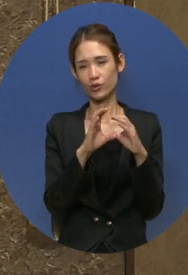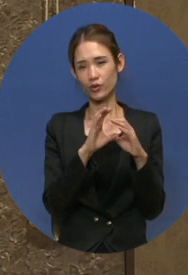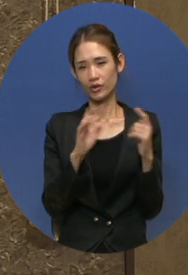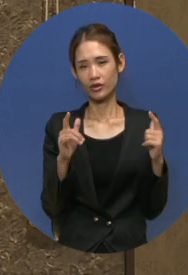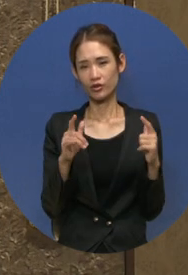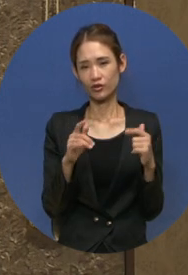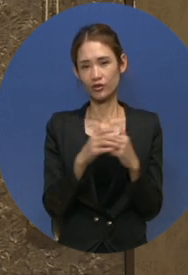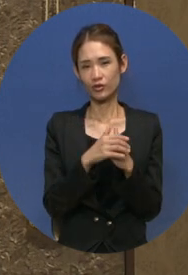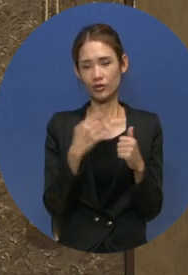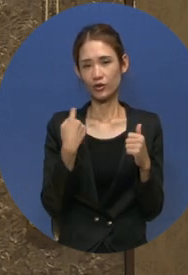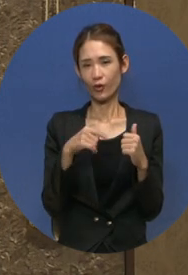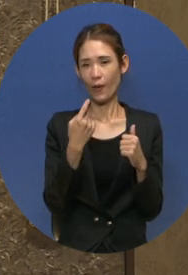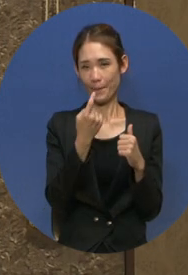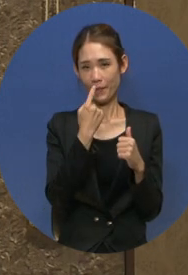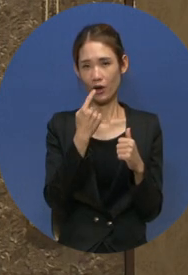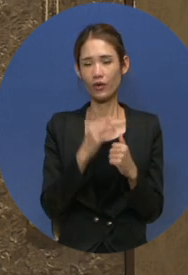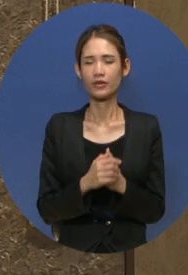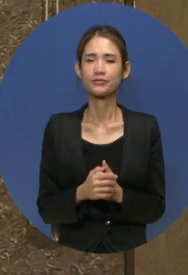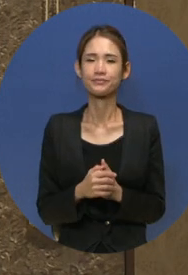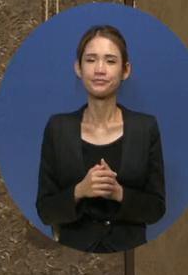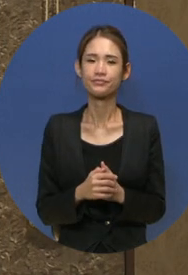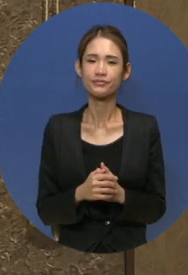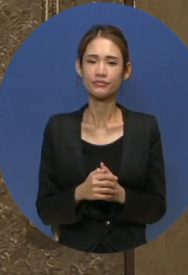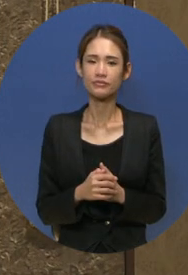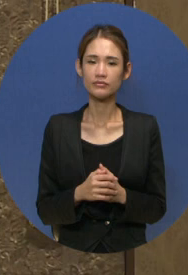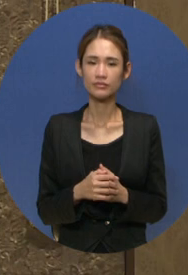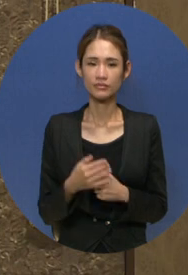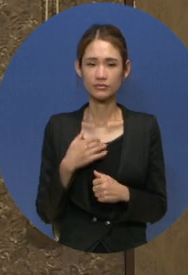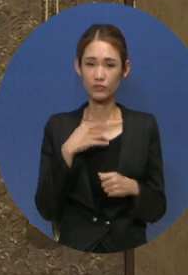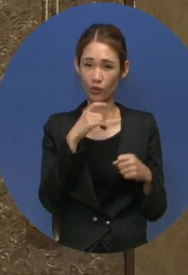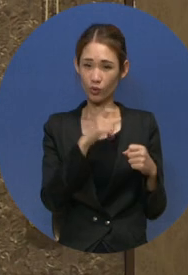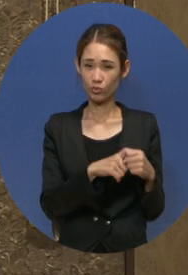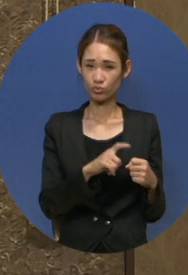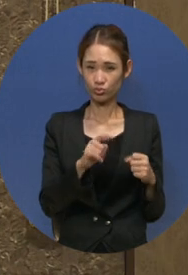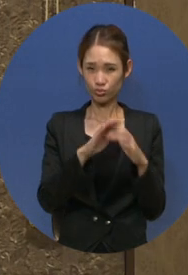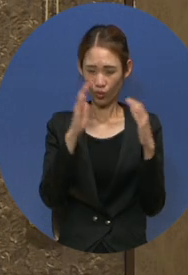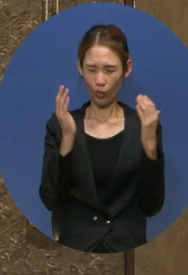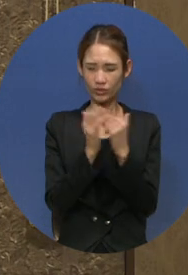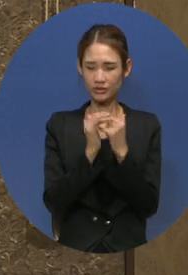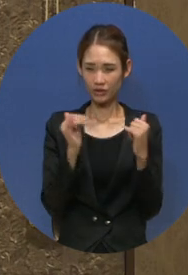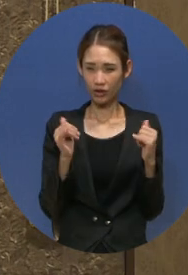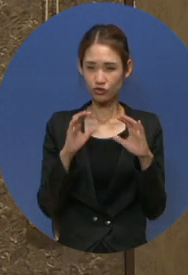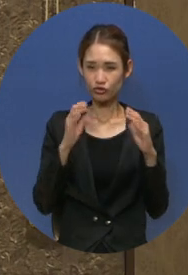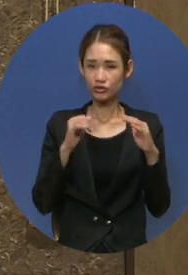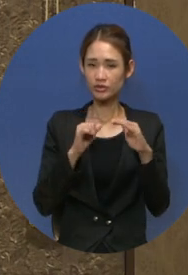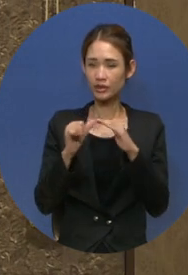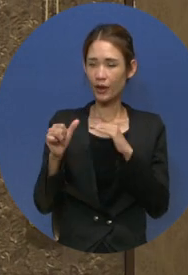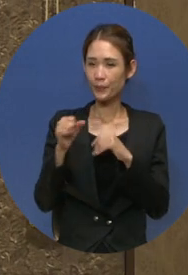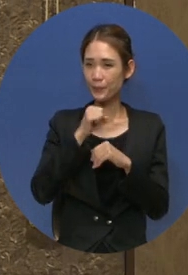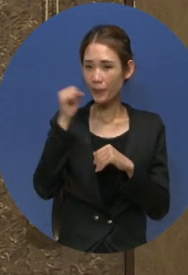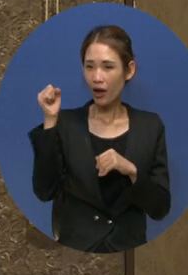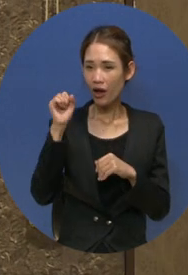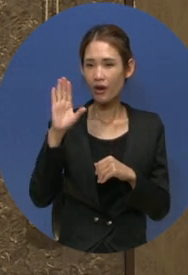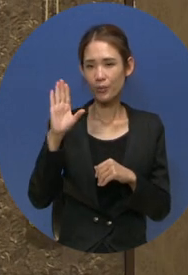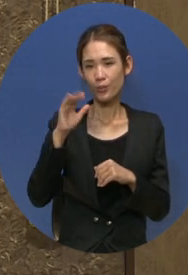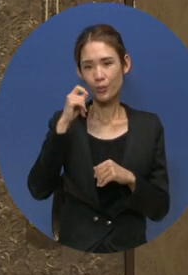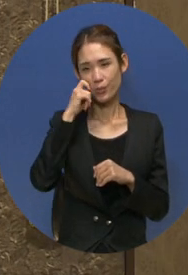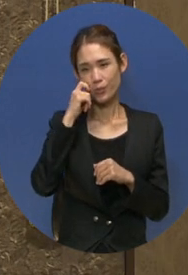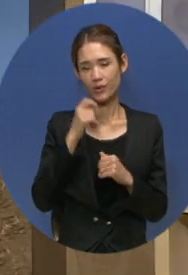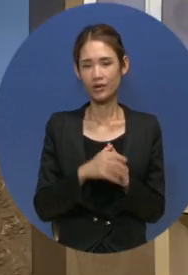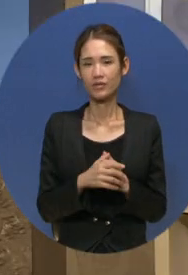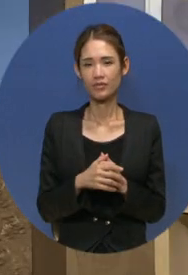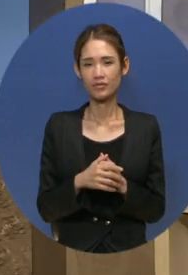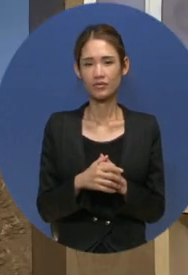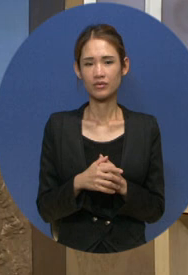것들을 또 훈련받게 됩니다. 그래서 저희가 목표로 하는 것은 모든 사람이 다 국가대표가 될수 있는 건 아니잖아요. 네,